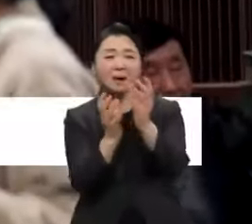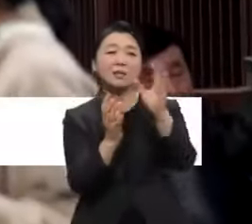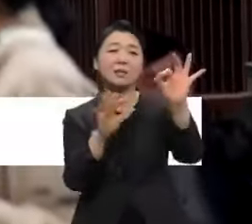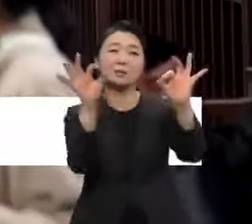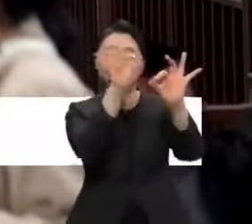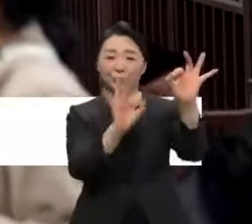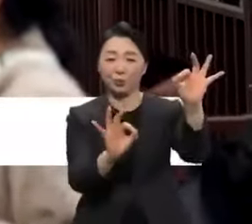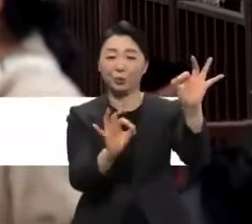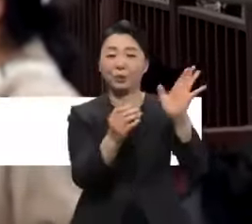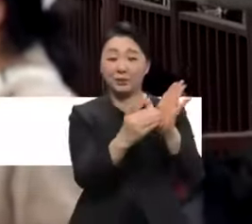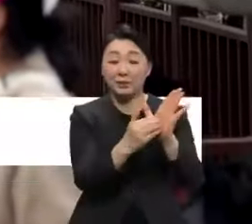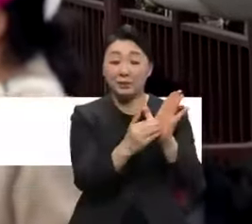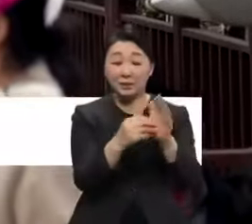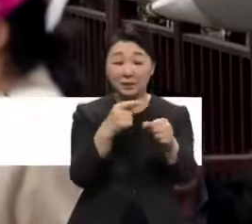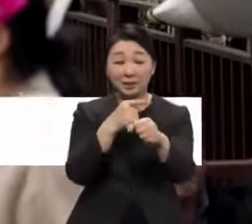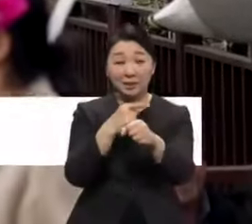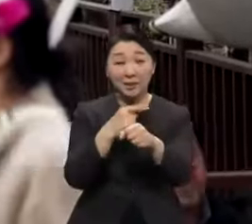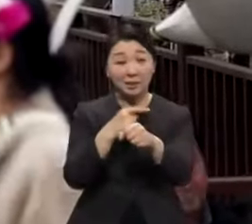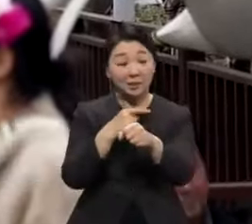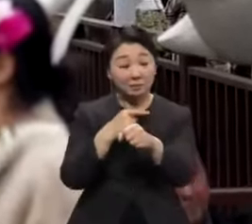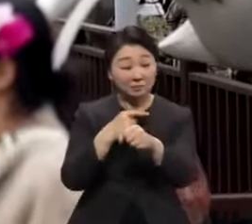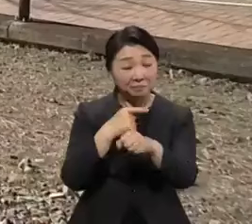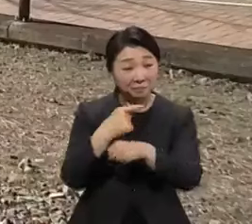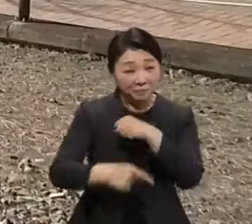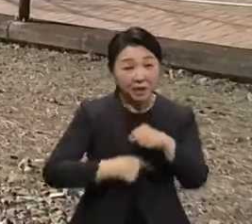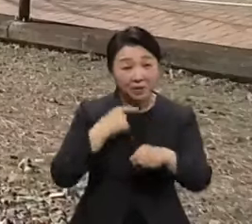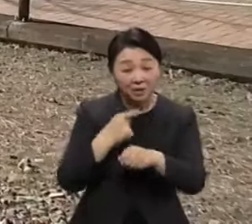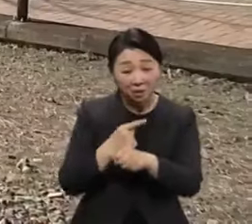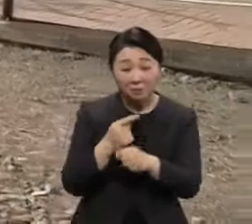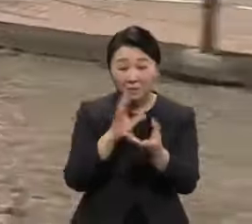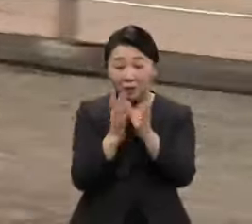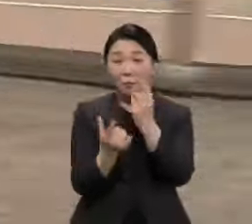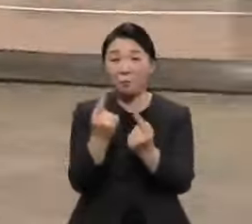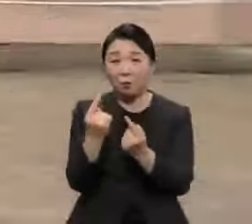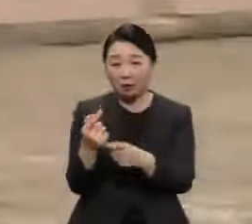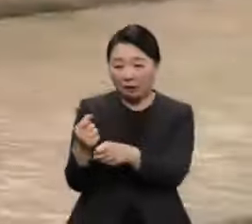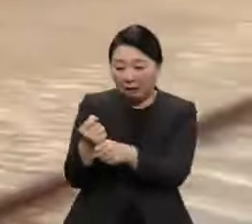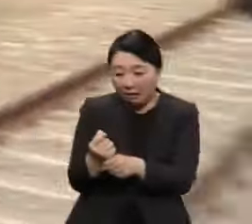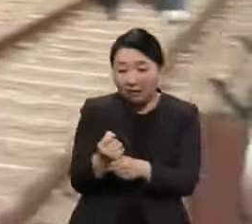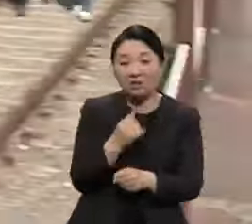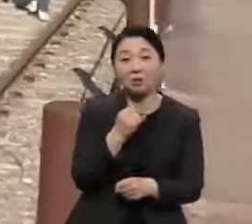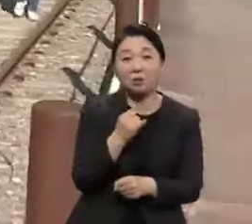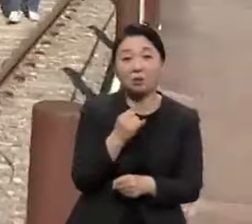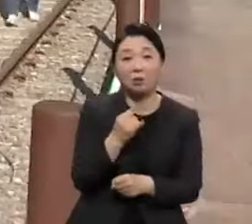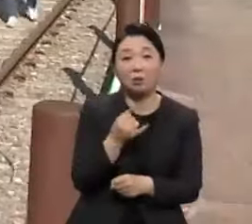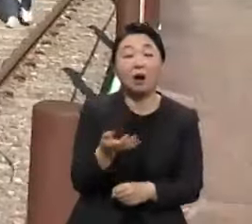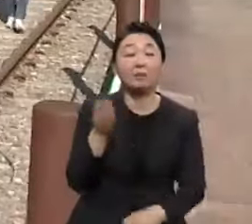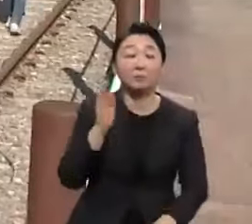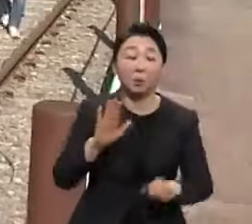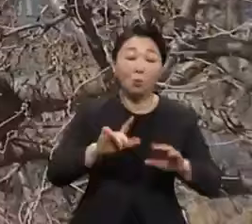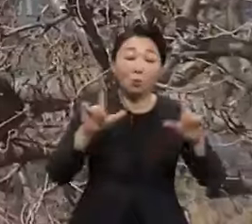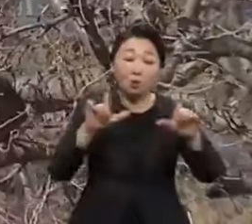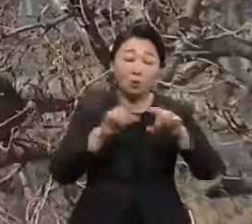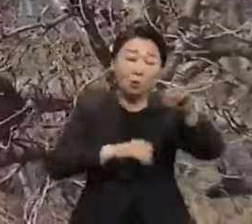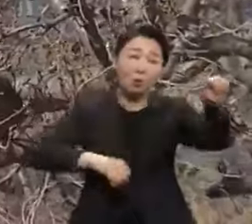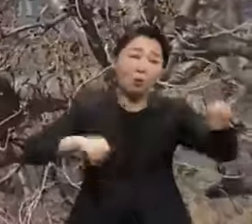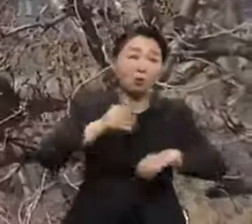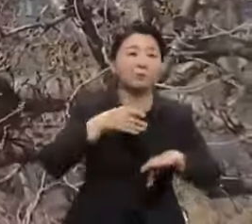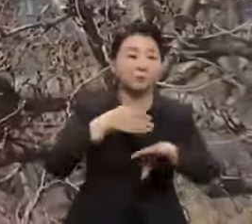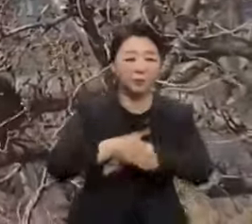있습니다 매년 막보 일찍 꽃이 피면서 점점 축제를 앞으로 당 올해는 오려 거꾸로